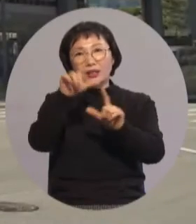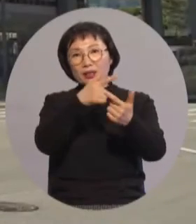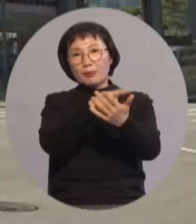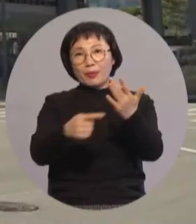있습니다